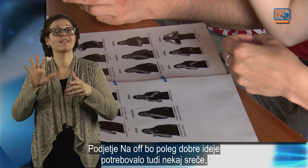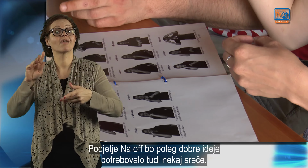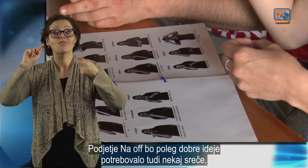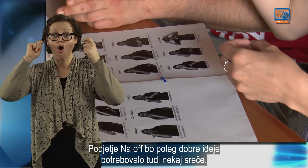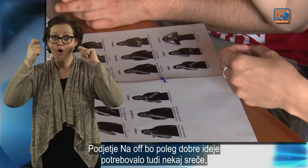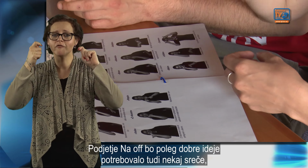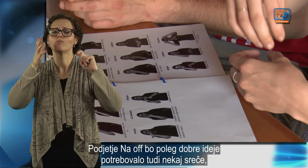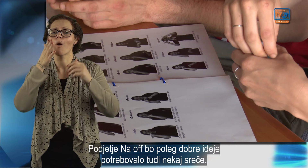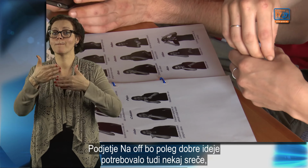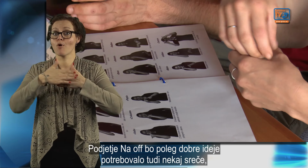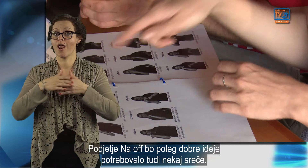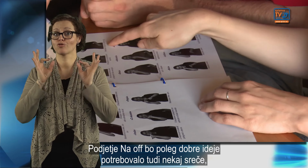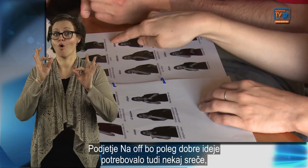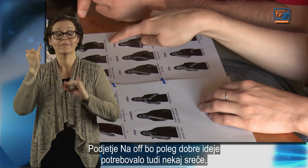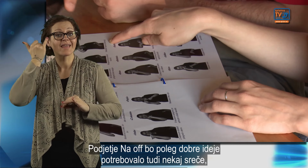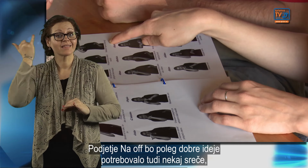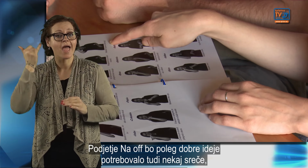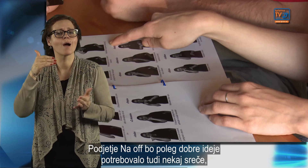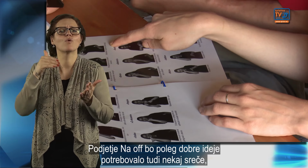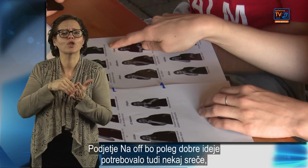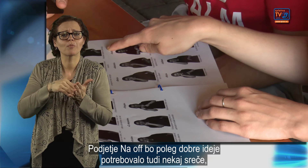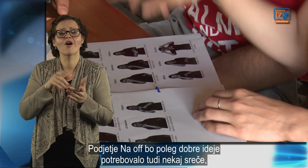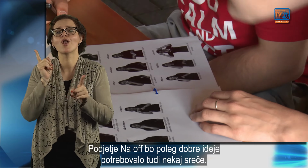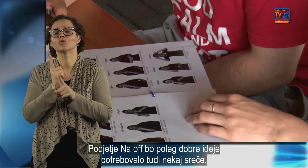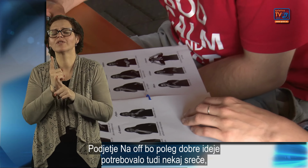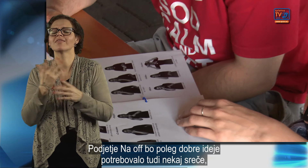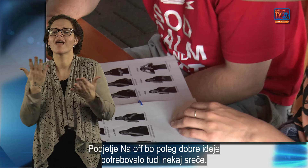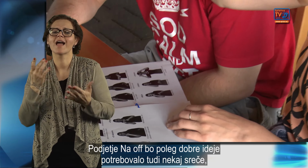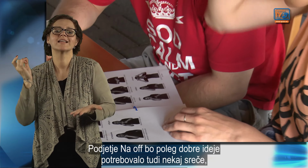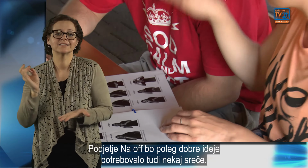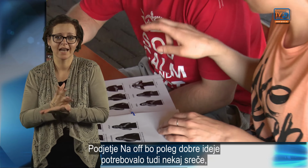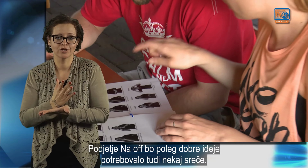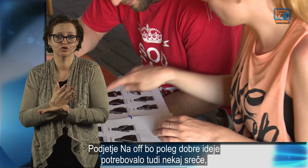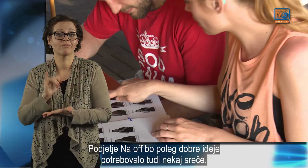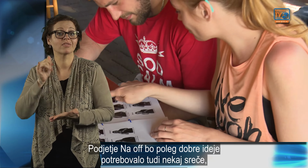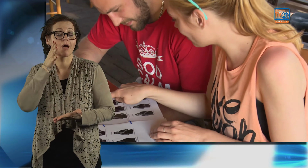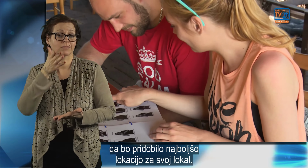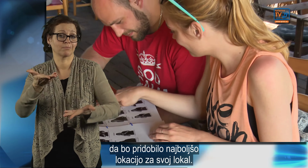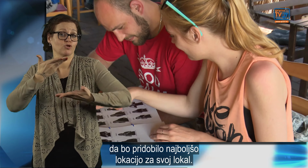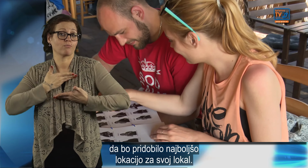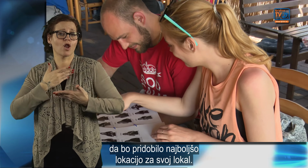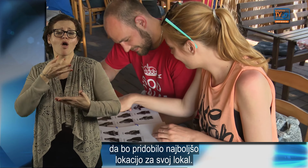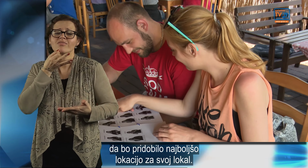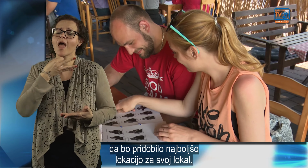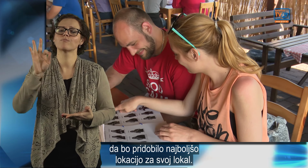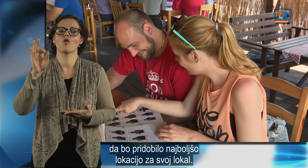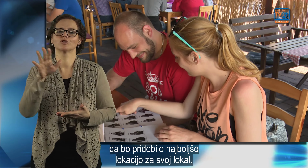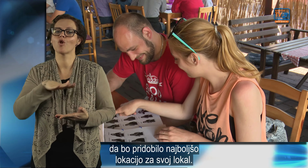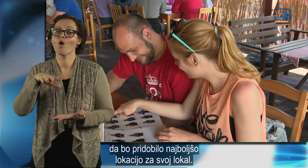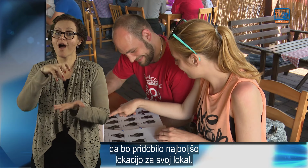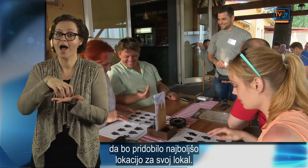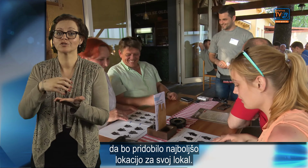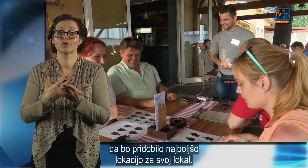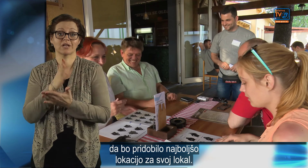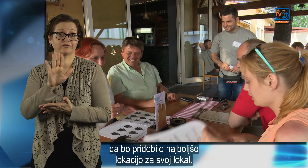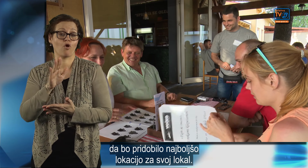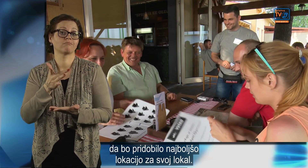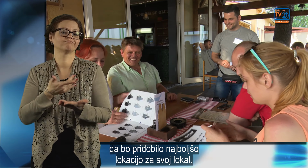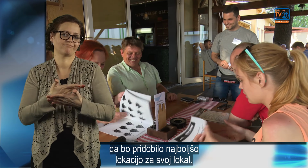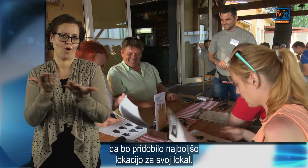Podjetje na OFF bo poleg dobre ideje potrebovalo tudi nekaj sreče, da bo pridobilo najboljšo